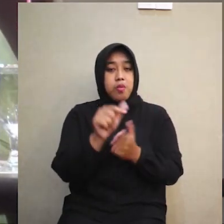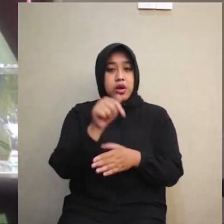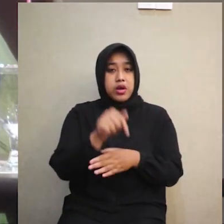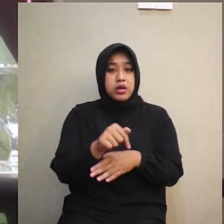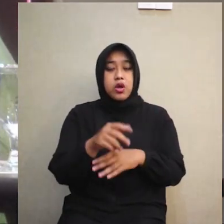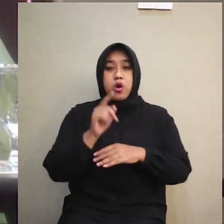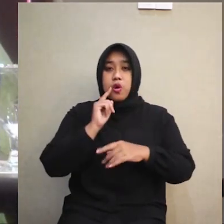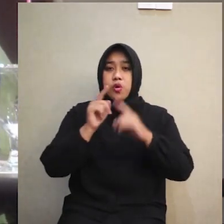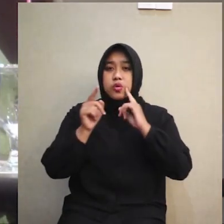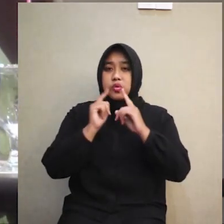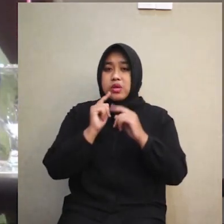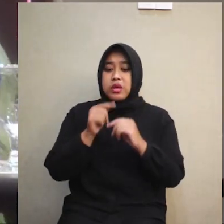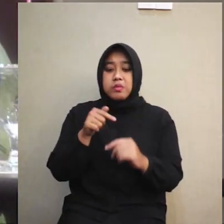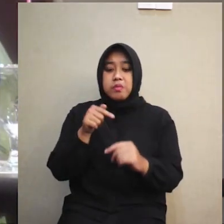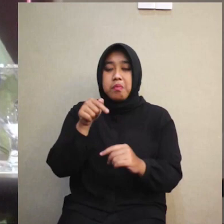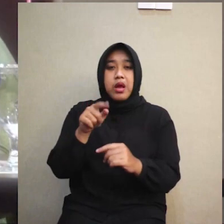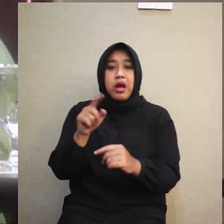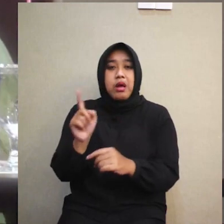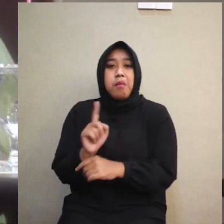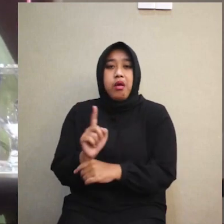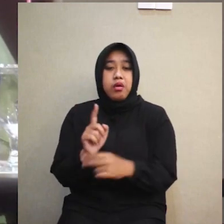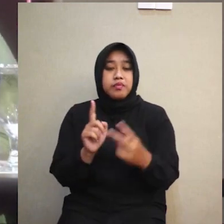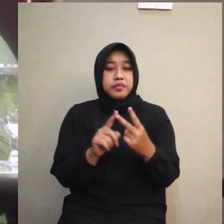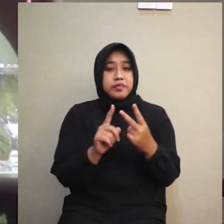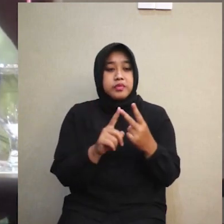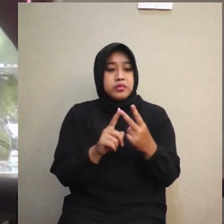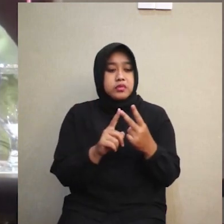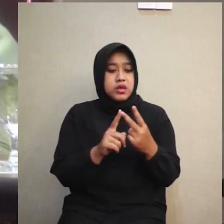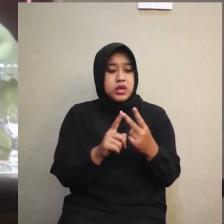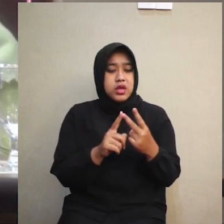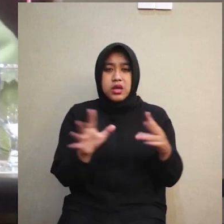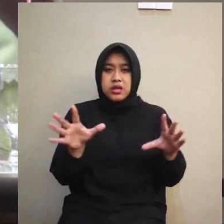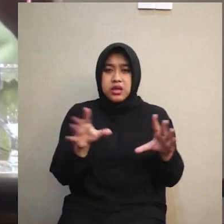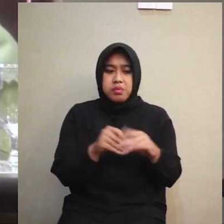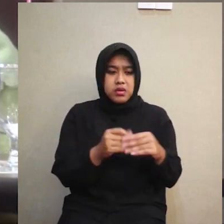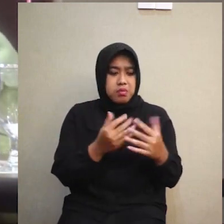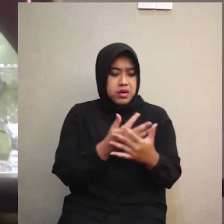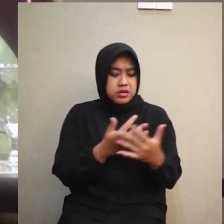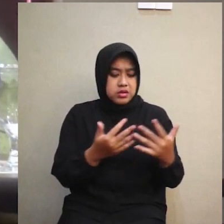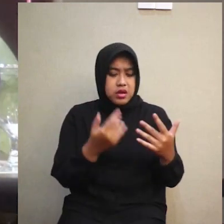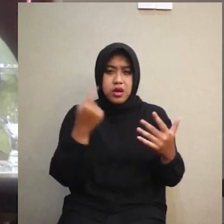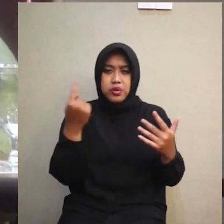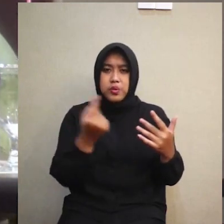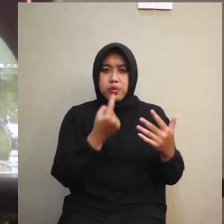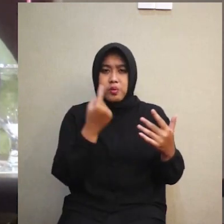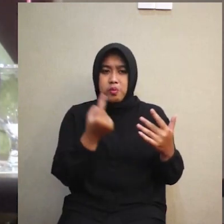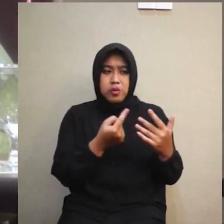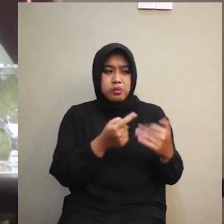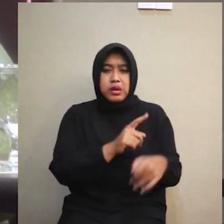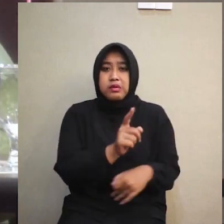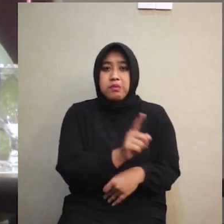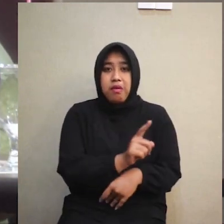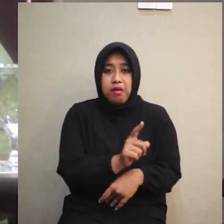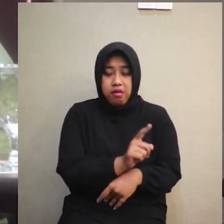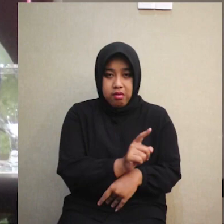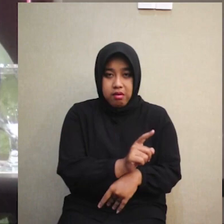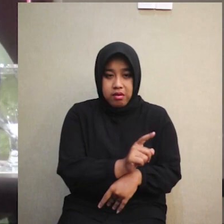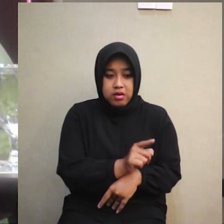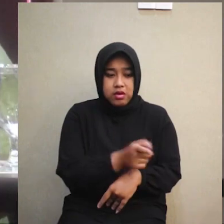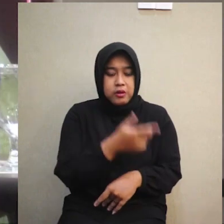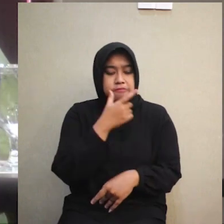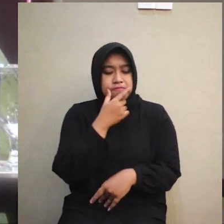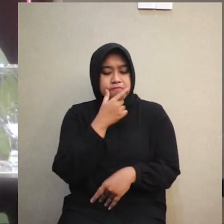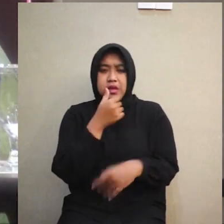konsultasinya kemana satu yang kedua Keterlibatan Masyarakat sipil di mana gitu ini